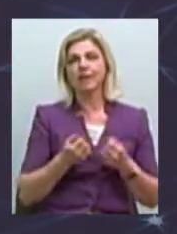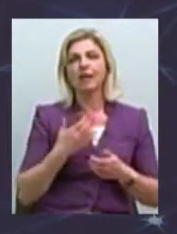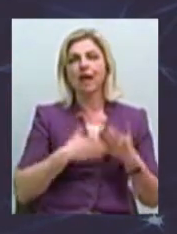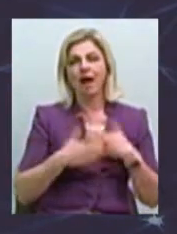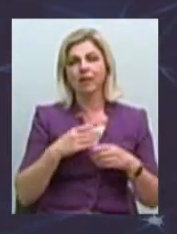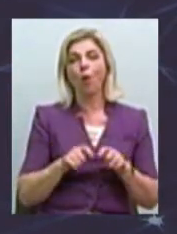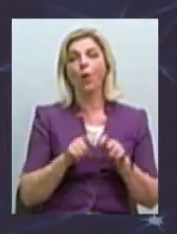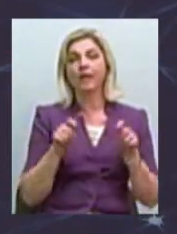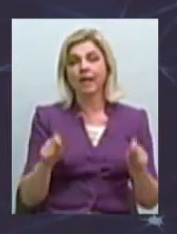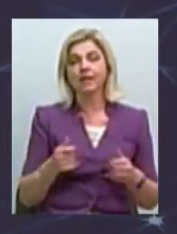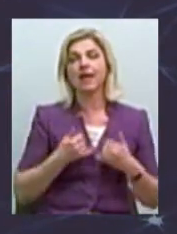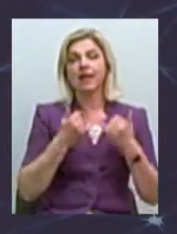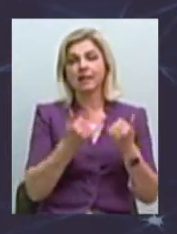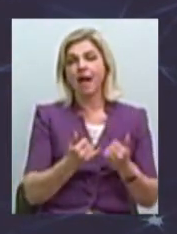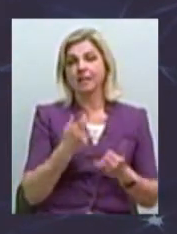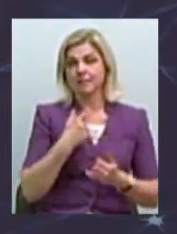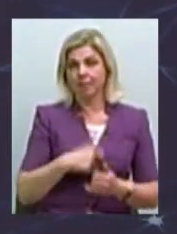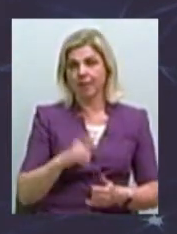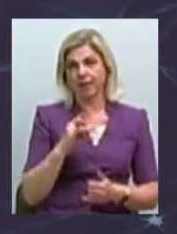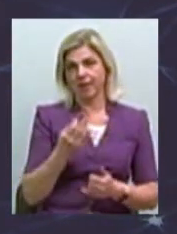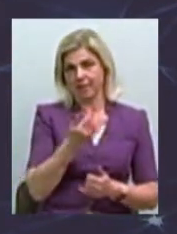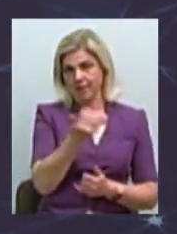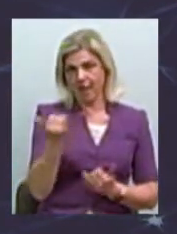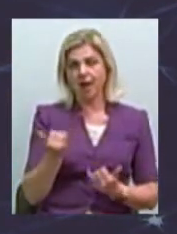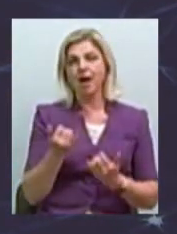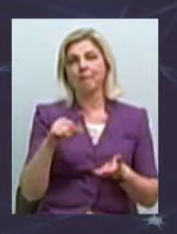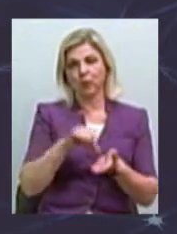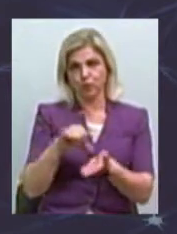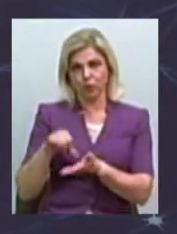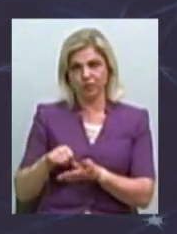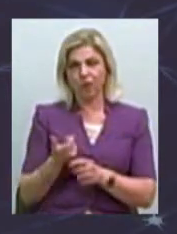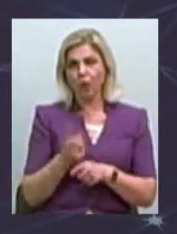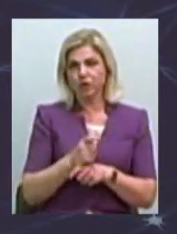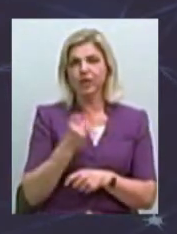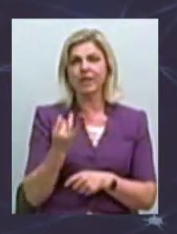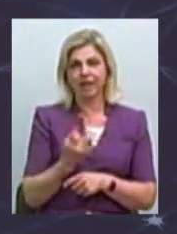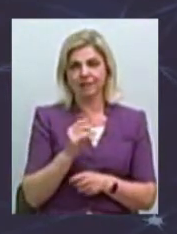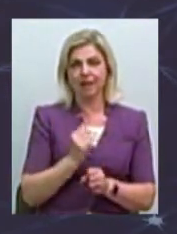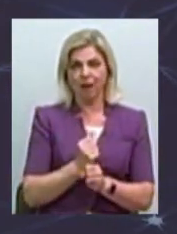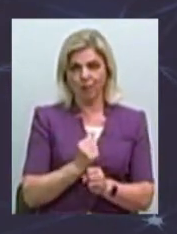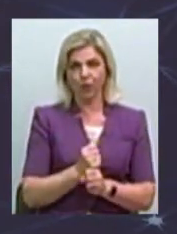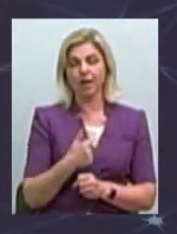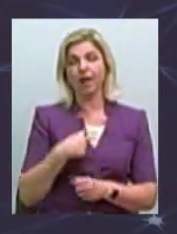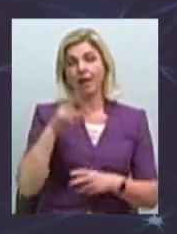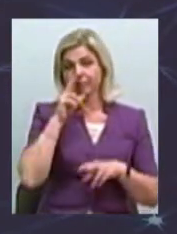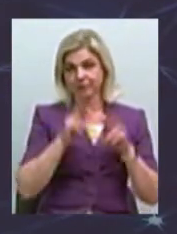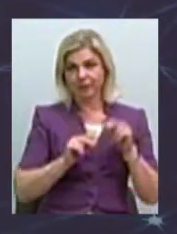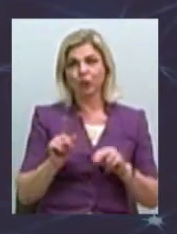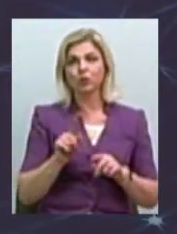открытий для, не только для себя, а для присутствующих. Это очень интересная работа, и мы надеемся, что